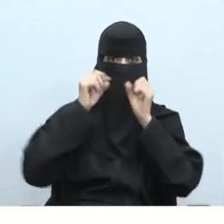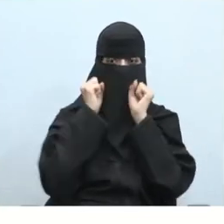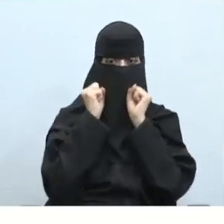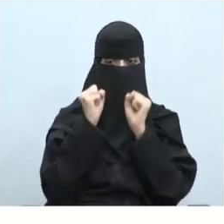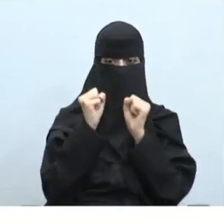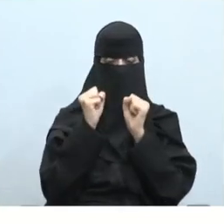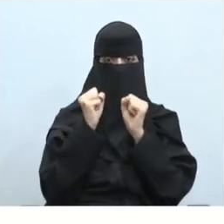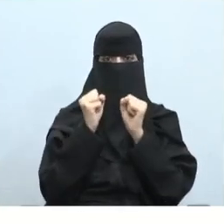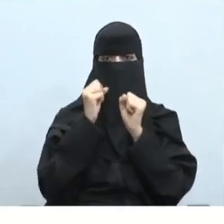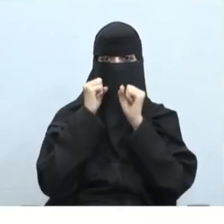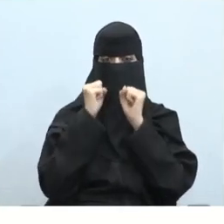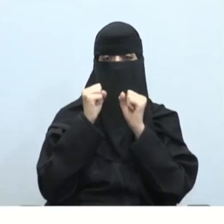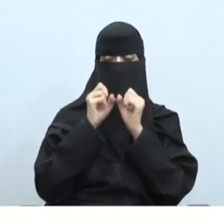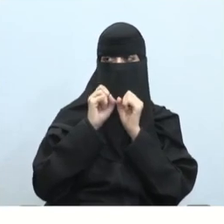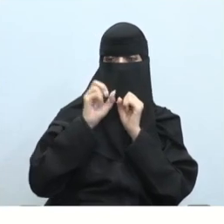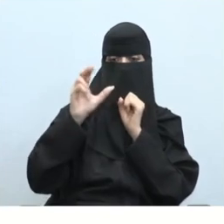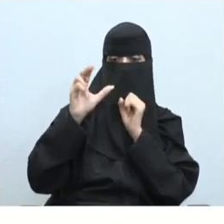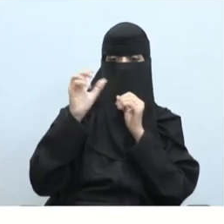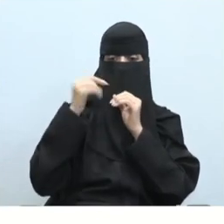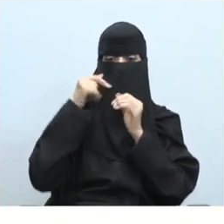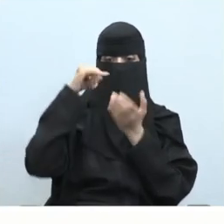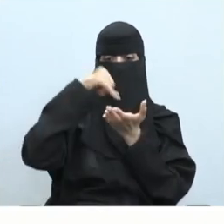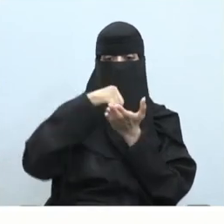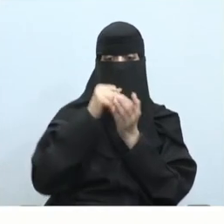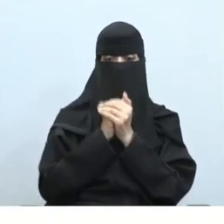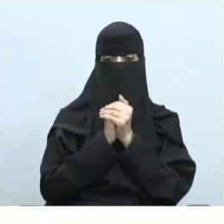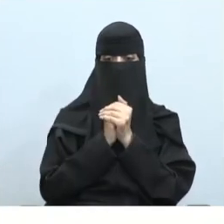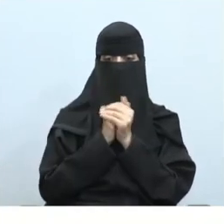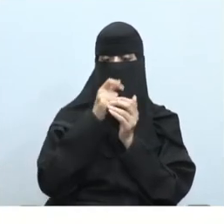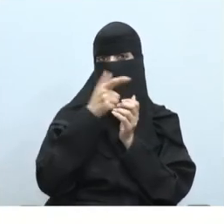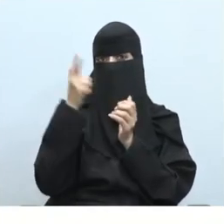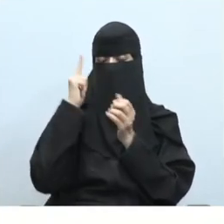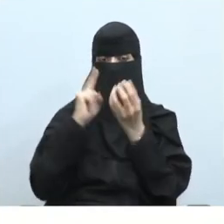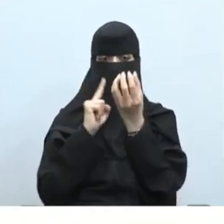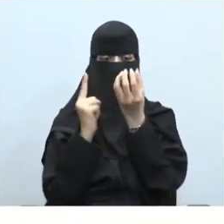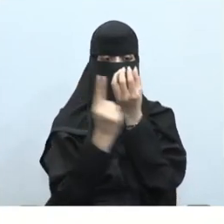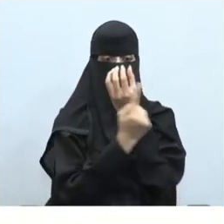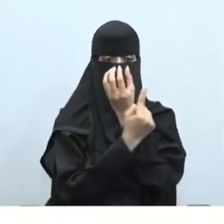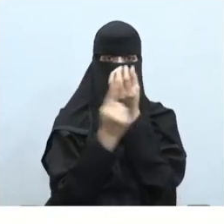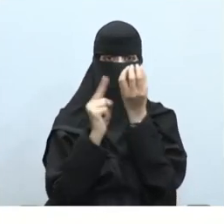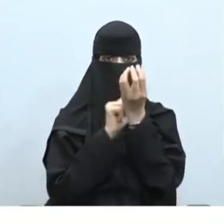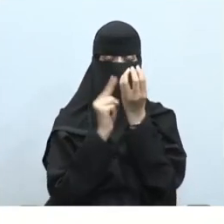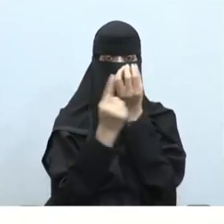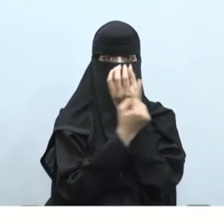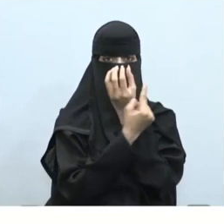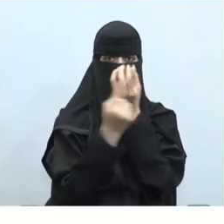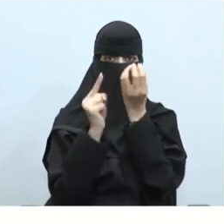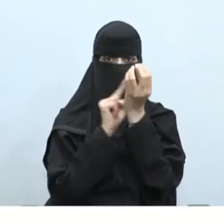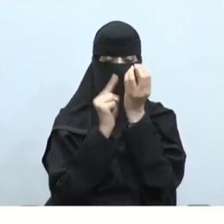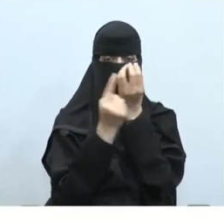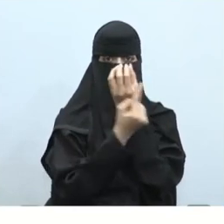قوه تسمى بقوه ممتازين قوه الطرد المركزي كانت سرعه دورانها على